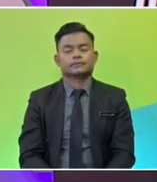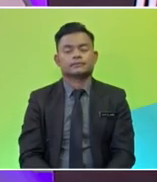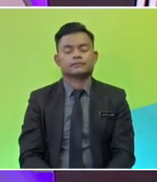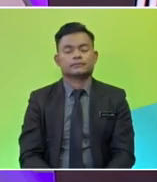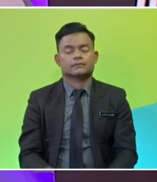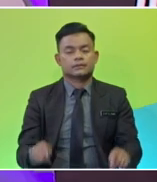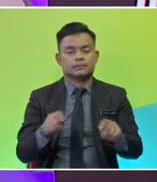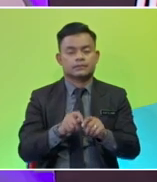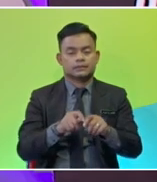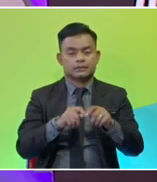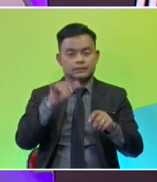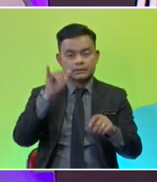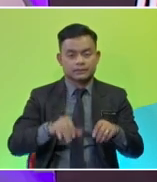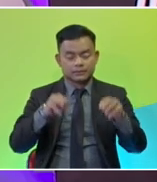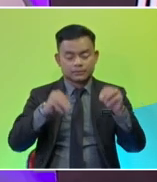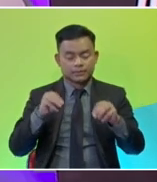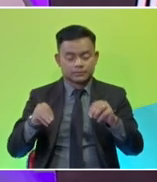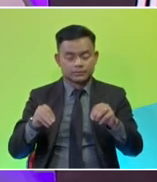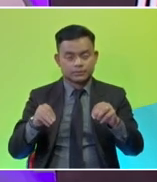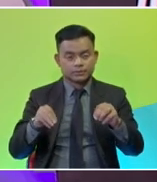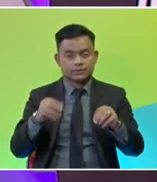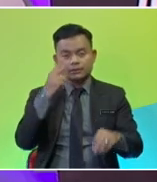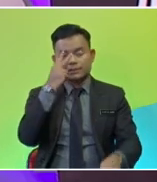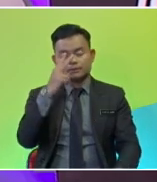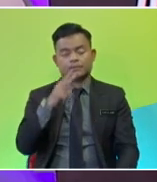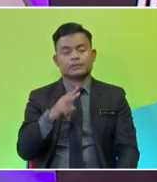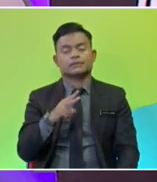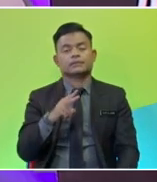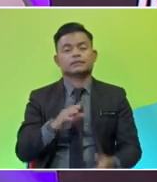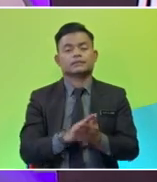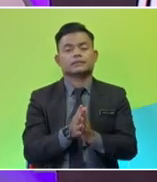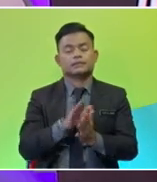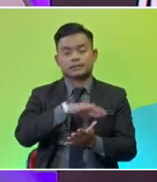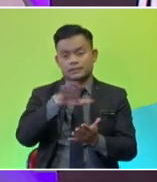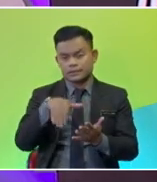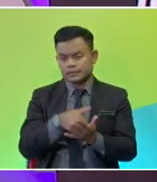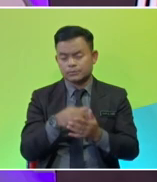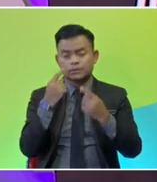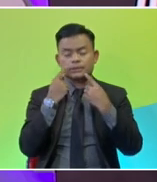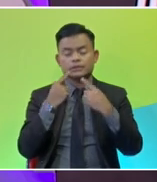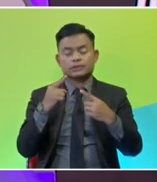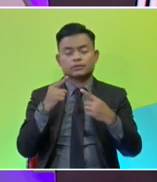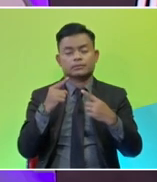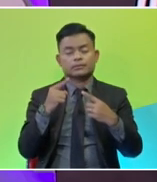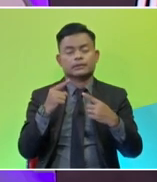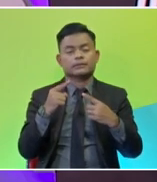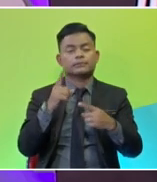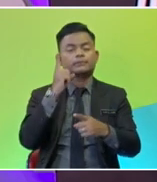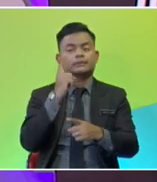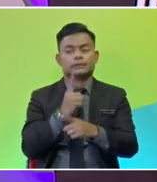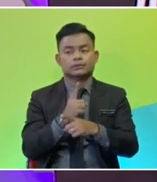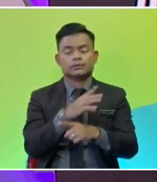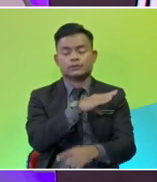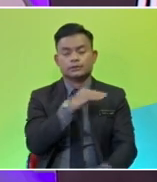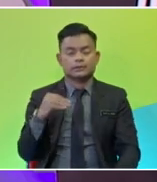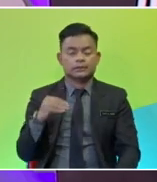murid-murid nampaknya mengangguk nampaknya Iman di rumah jadi betul jawaban tersebut tepat sekali seperti biasa Aiman